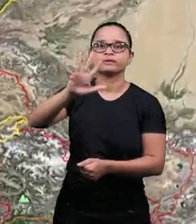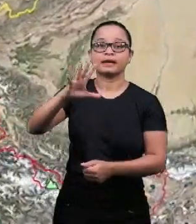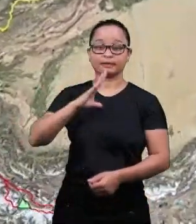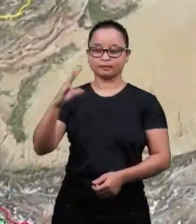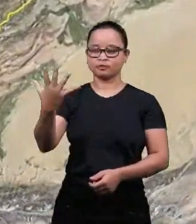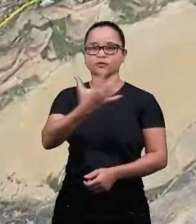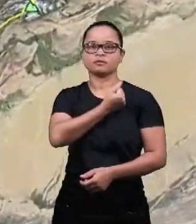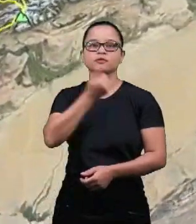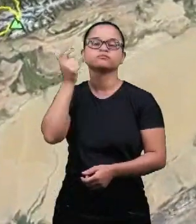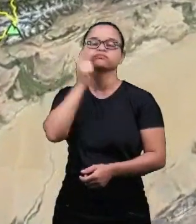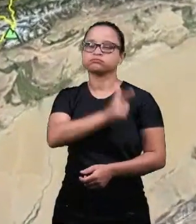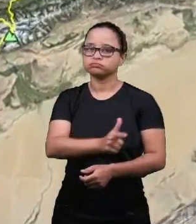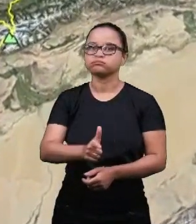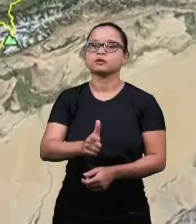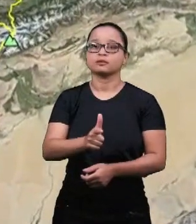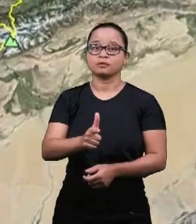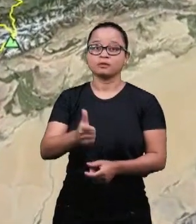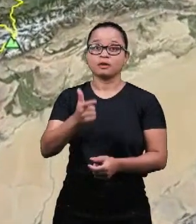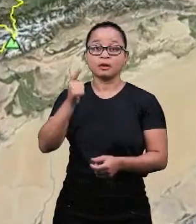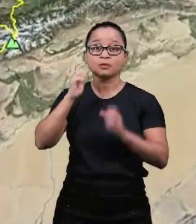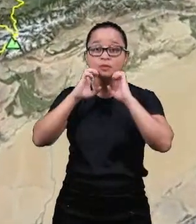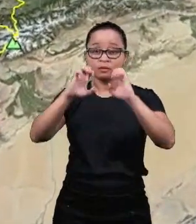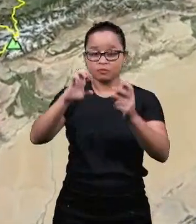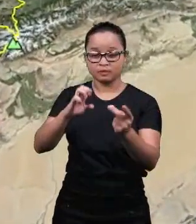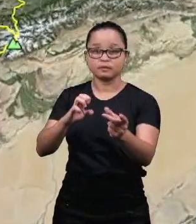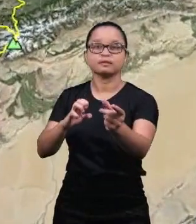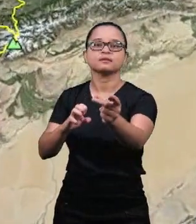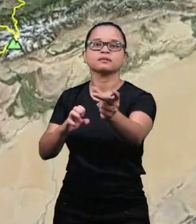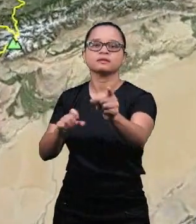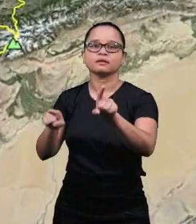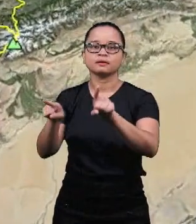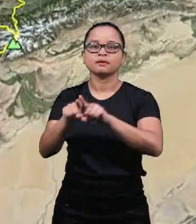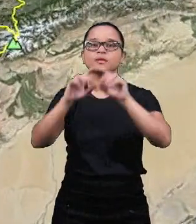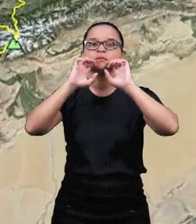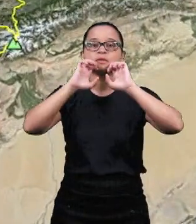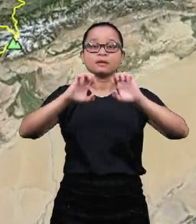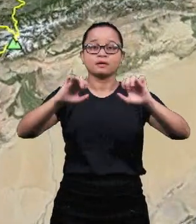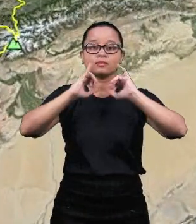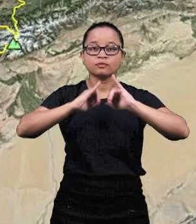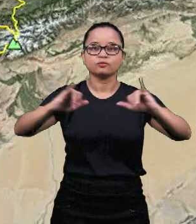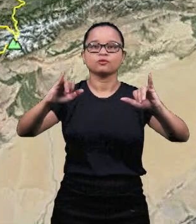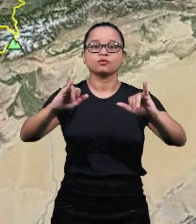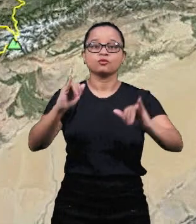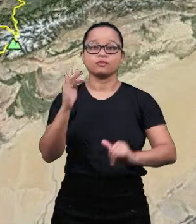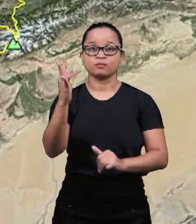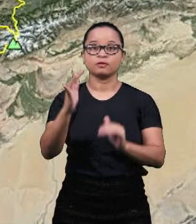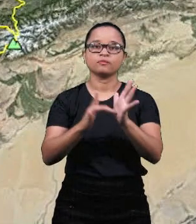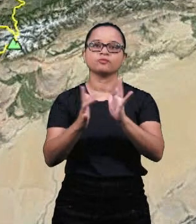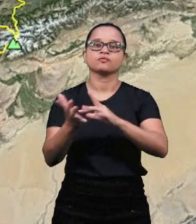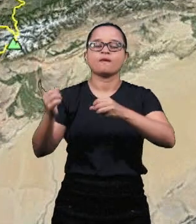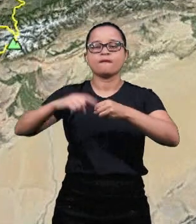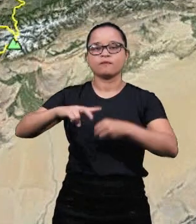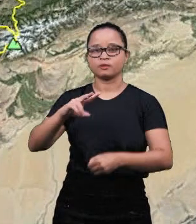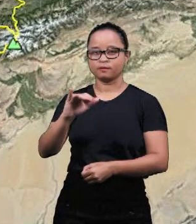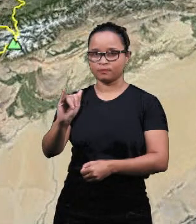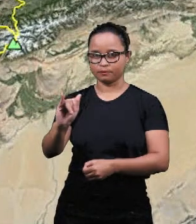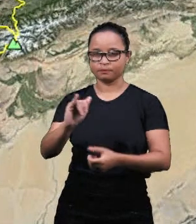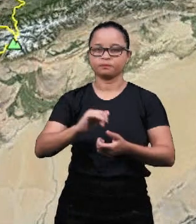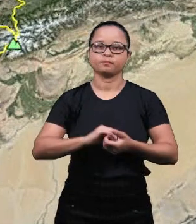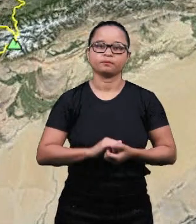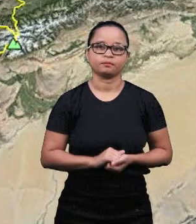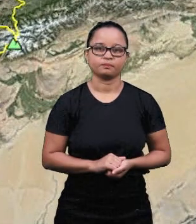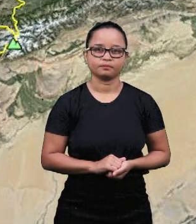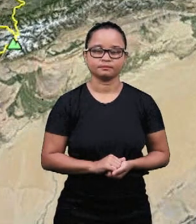par l'évangile éternel et par le message du retour imminent du Seigneur Jésus.